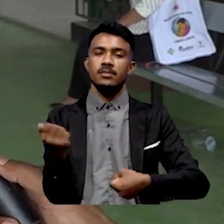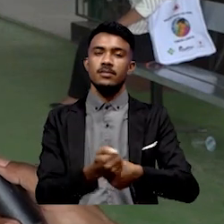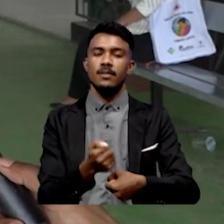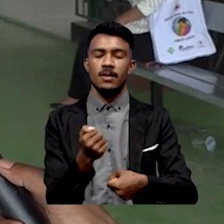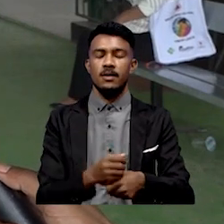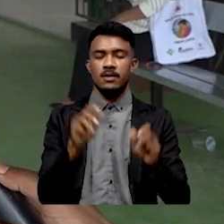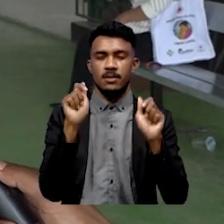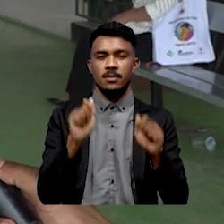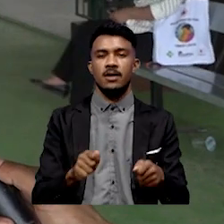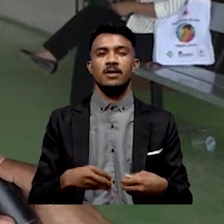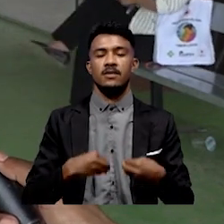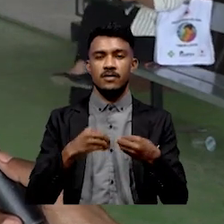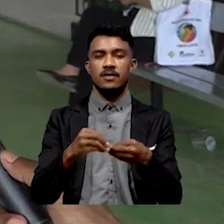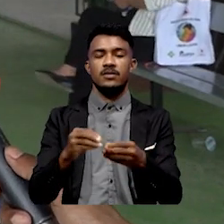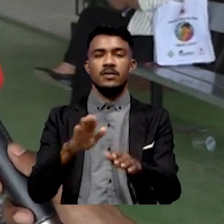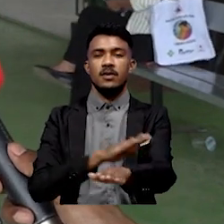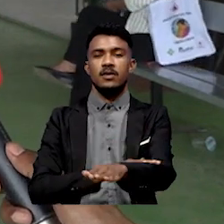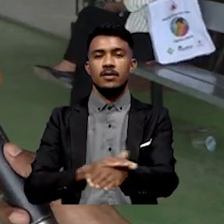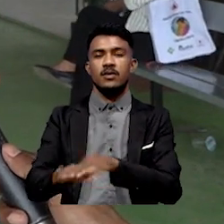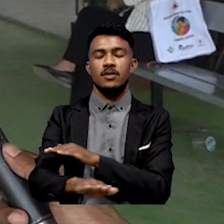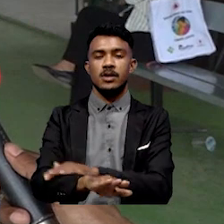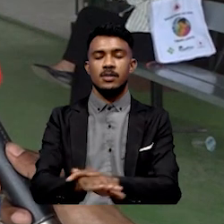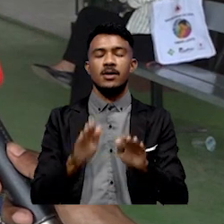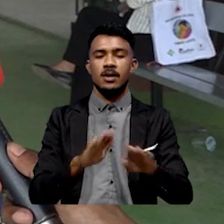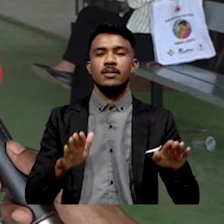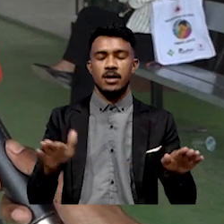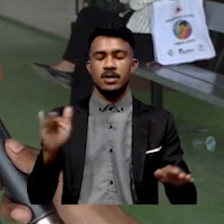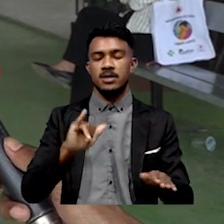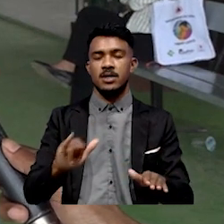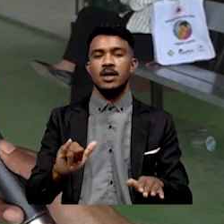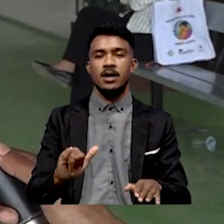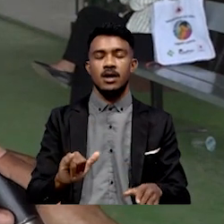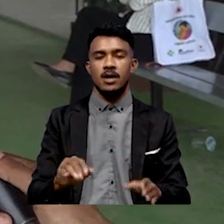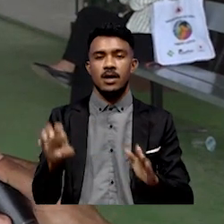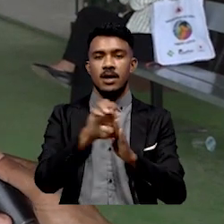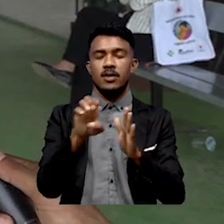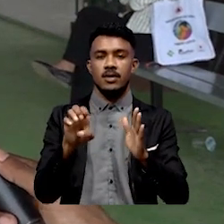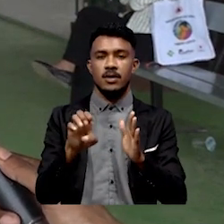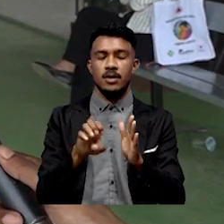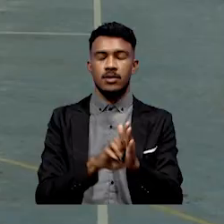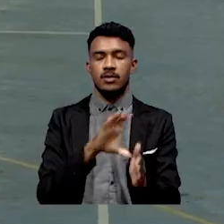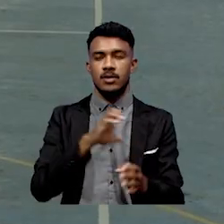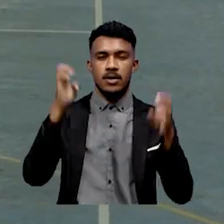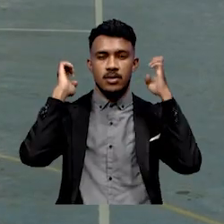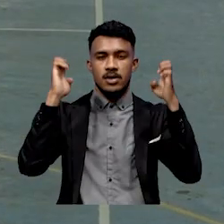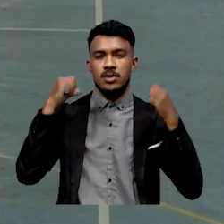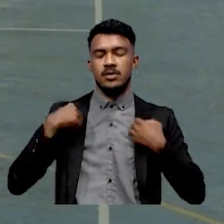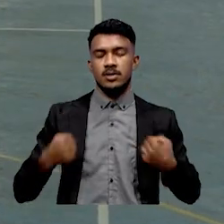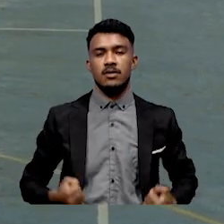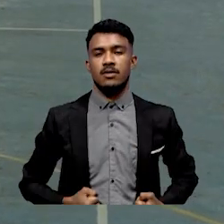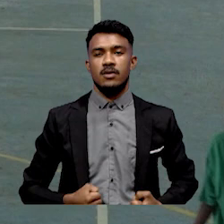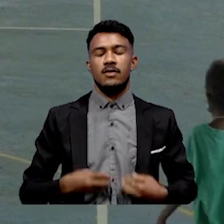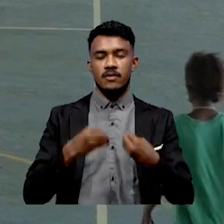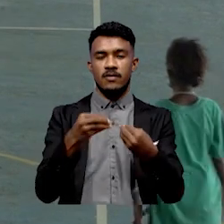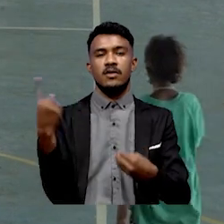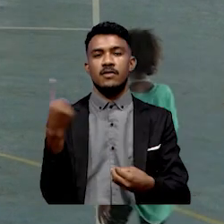tabela cose balabare xira na fati a educação saúde nebe maxira ohi mai ato fo na fati